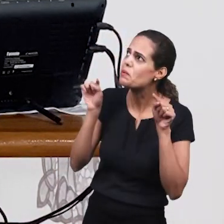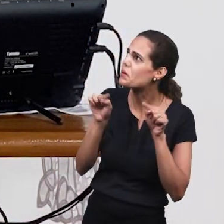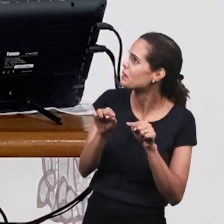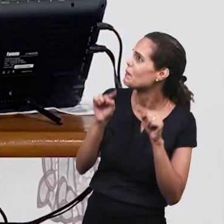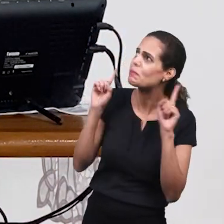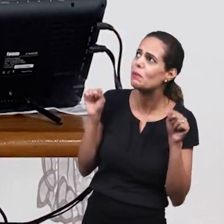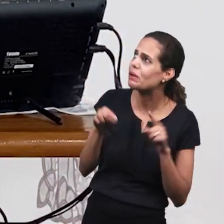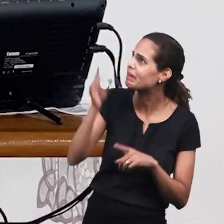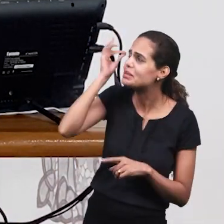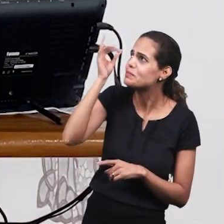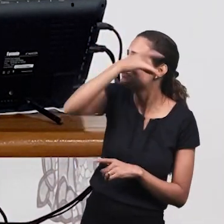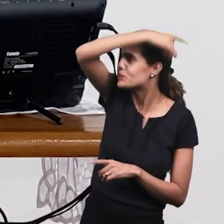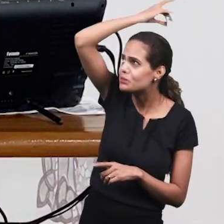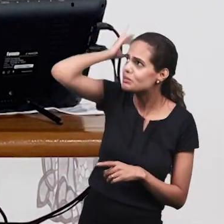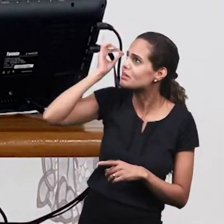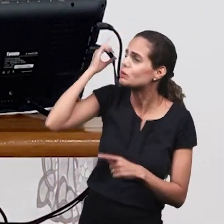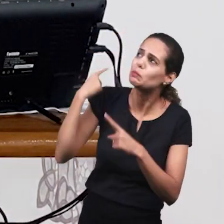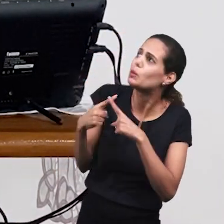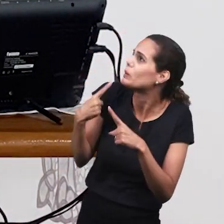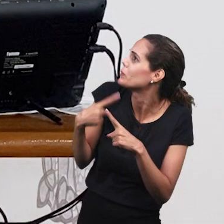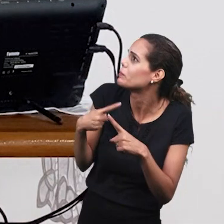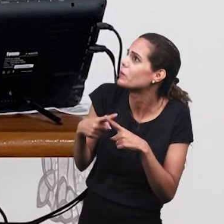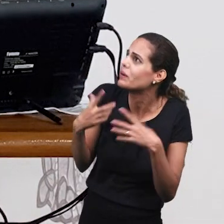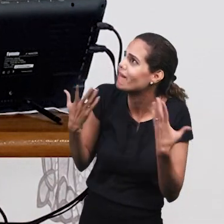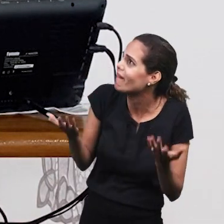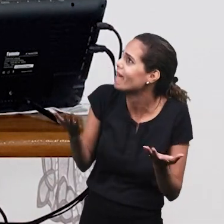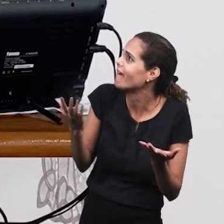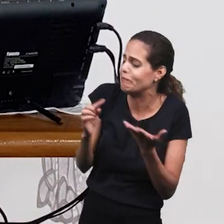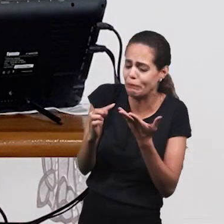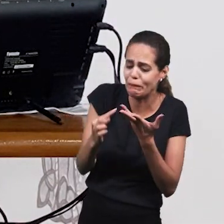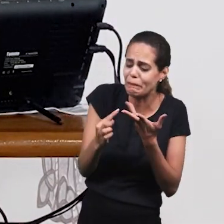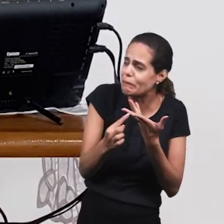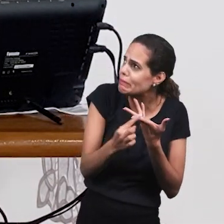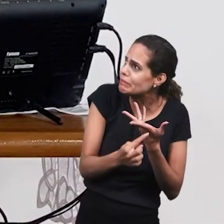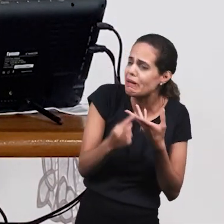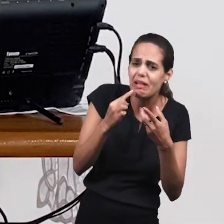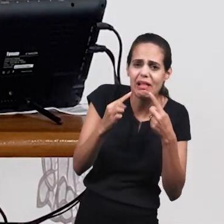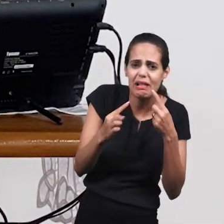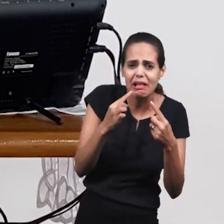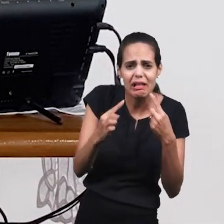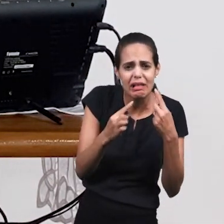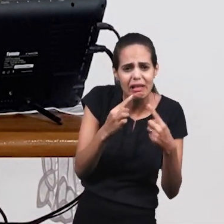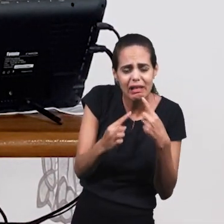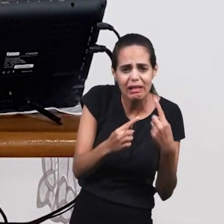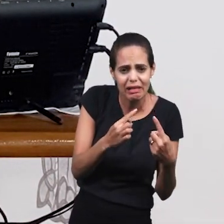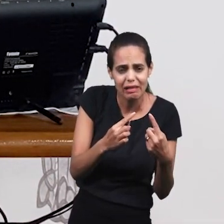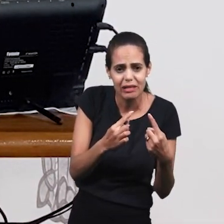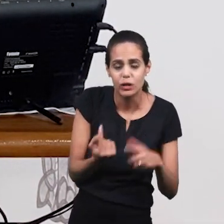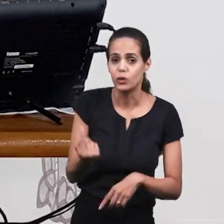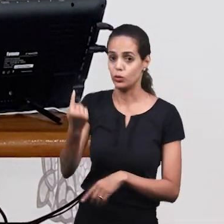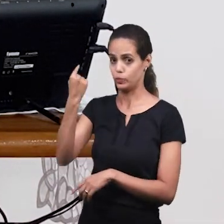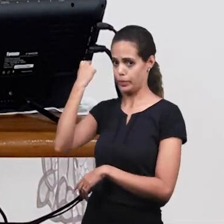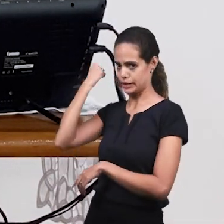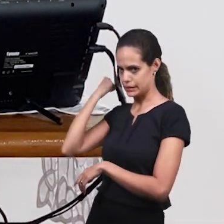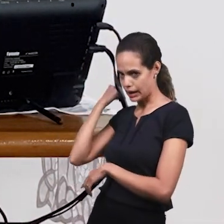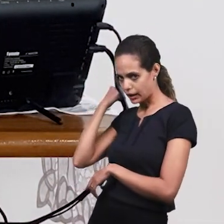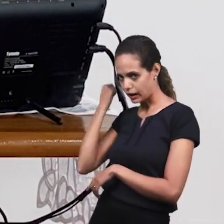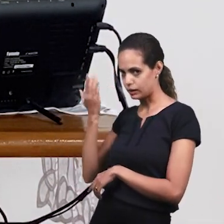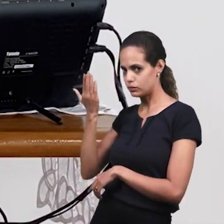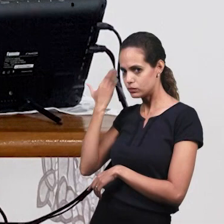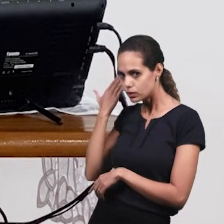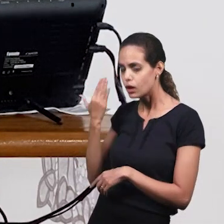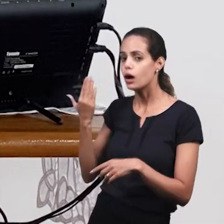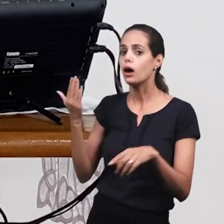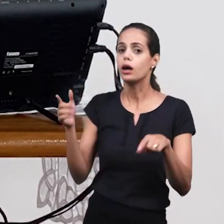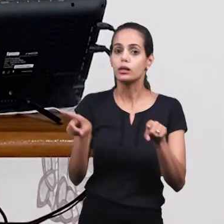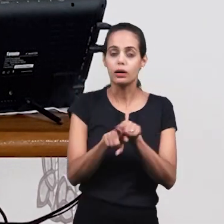effectuées dans leur vie et dans nos vies aujourd'hui aussi, la vie de l'Église. Ce qui s'est passé selon ce